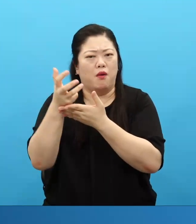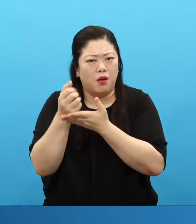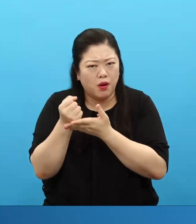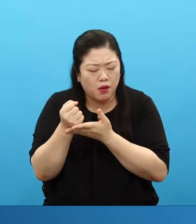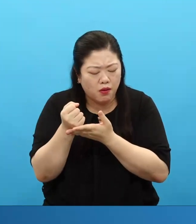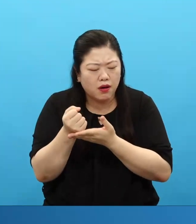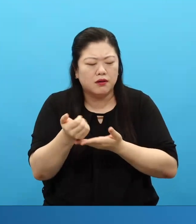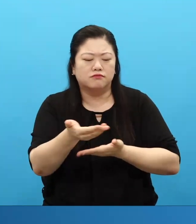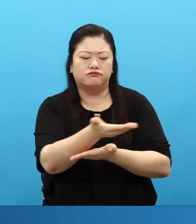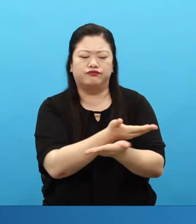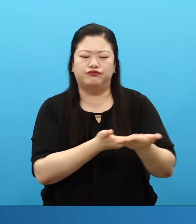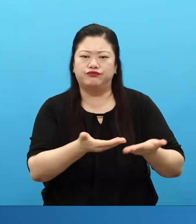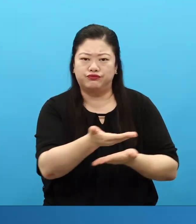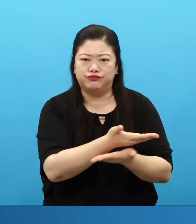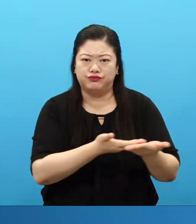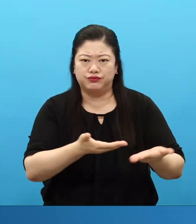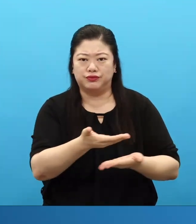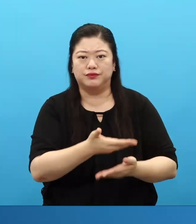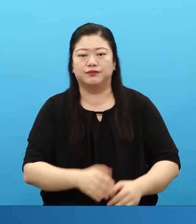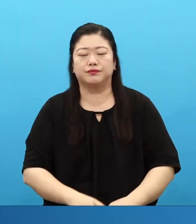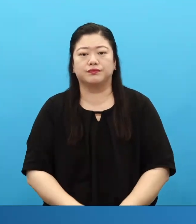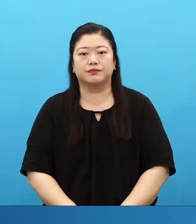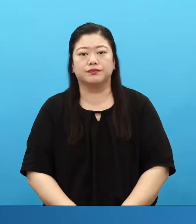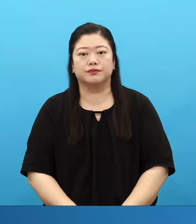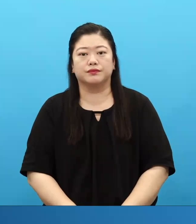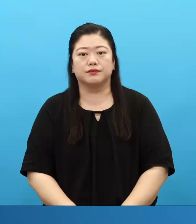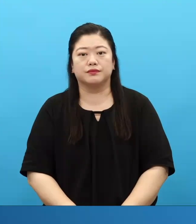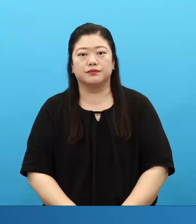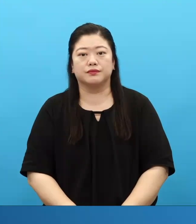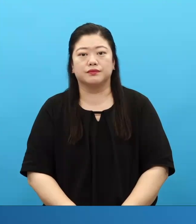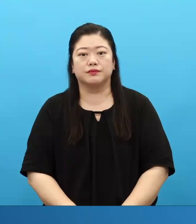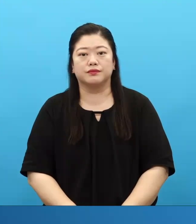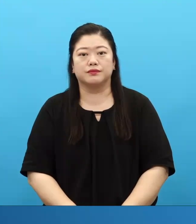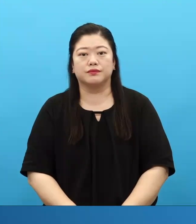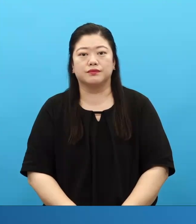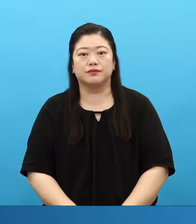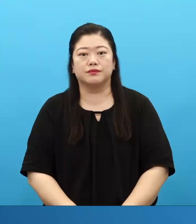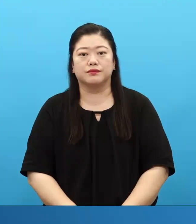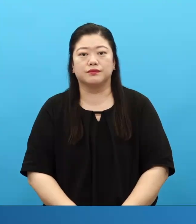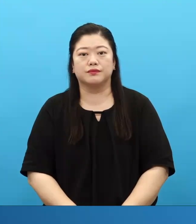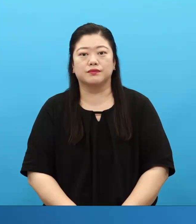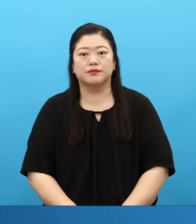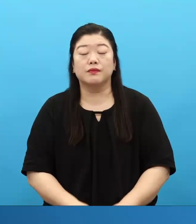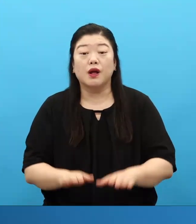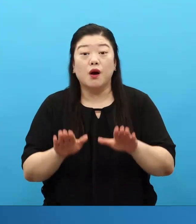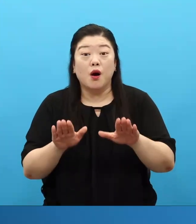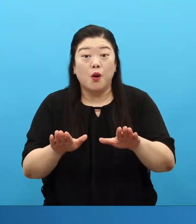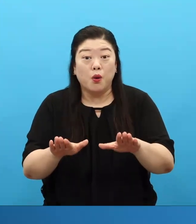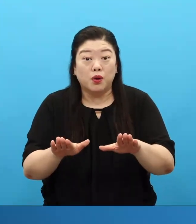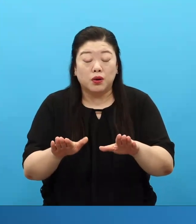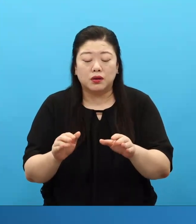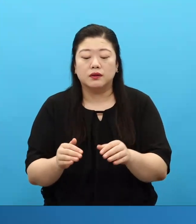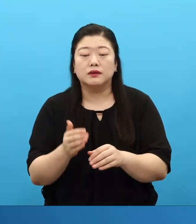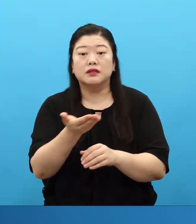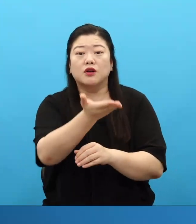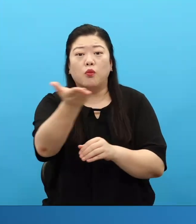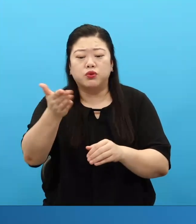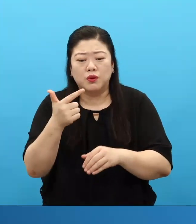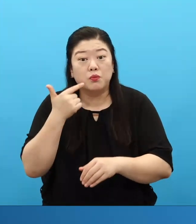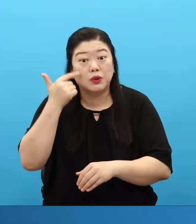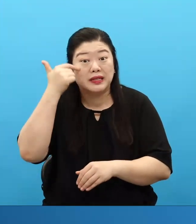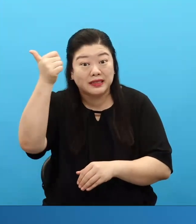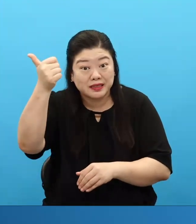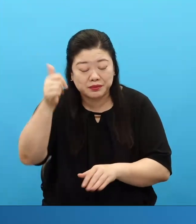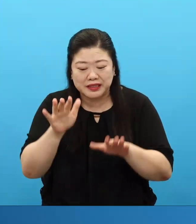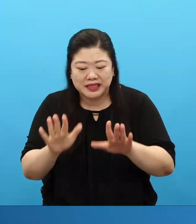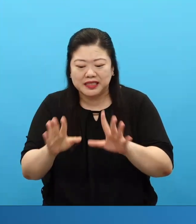오늘 저녁에 가시거든. 남은 시간 딴 거 하지 마시고 성경에 뭐라고 해석됐냐 그런 것도 하나님 그거 원하시는 거 아닙니다. And our pastor, when you go back,